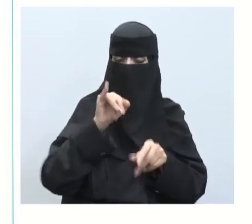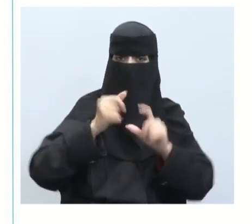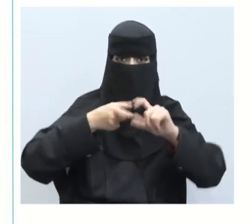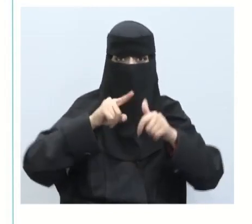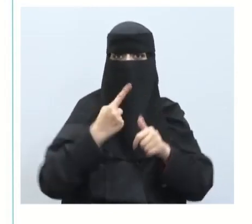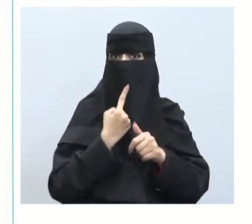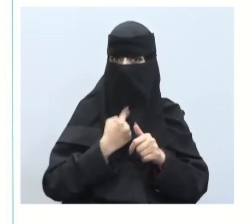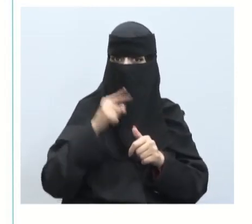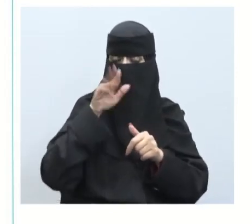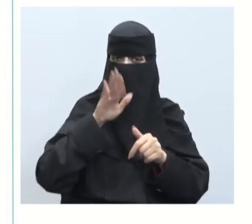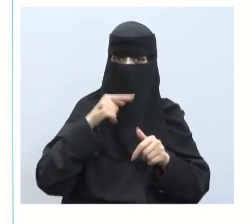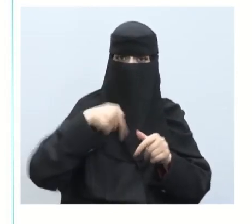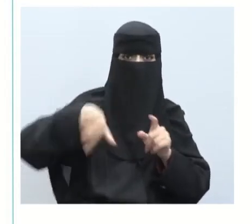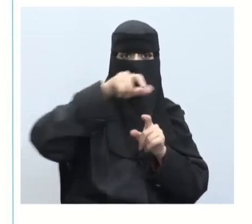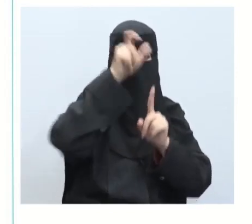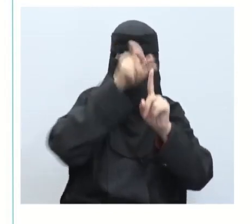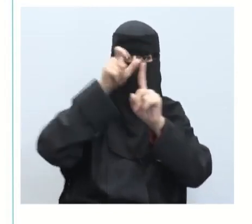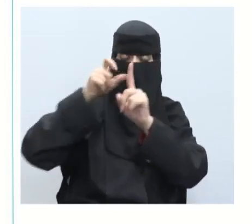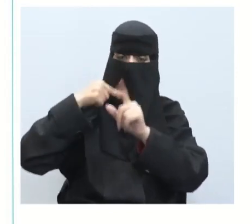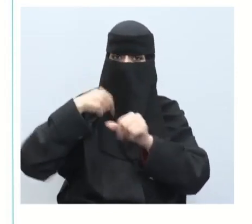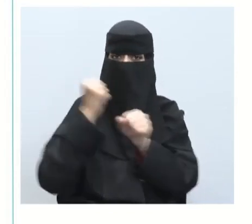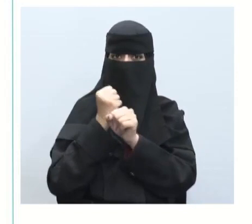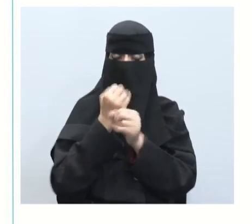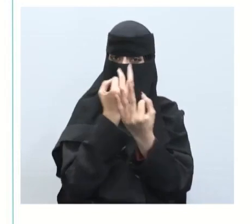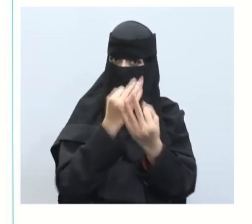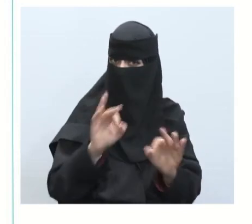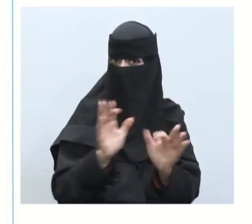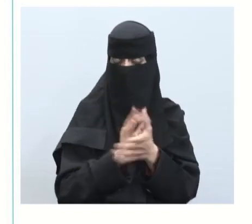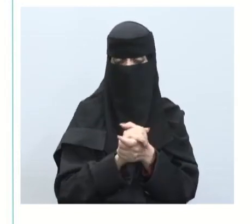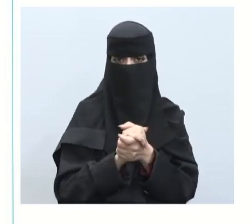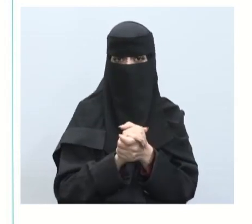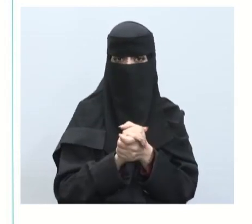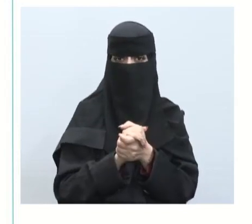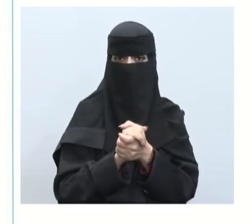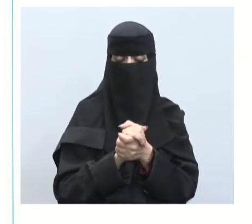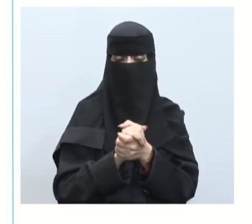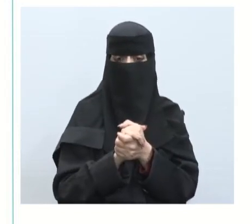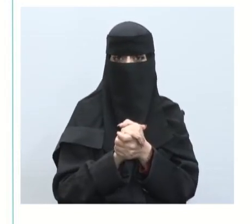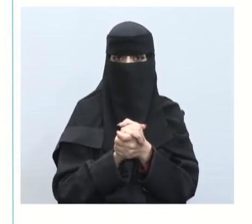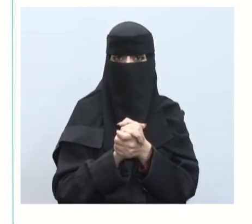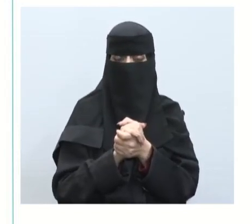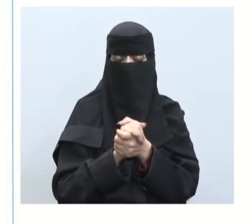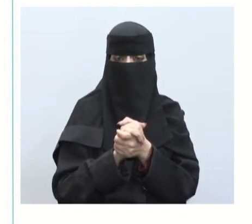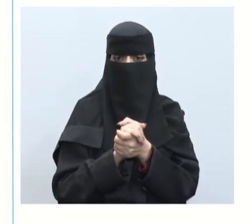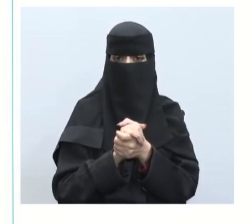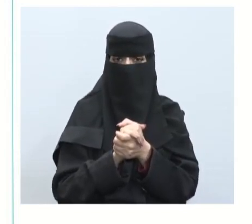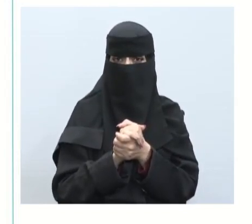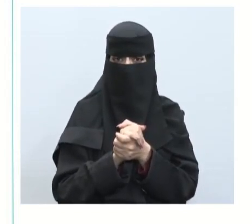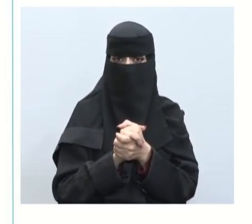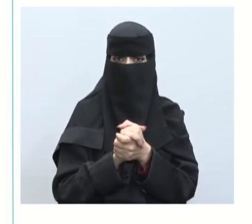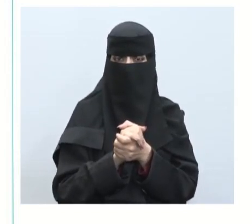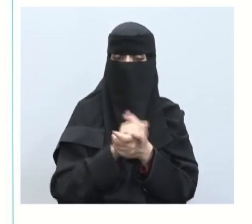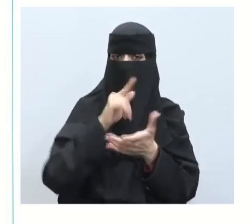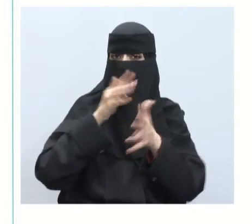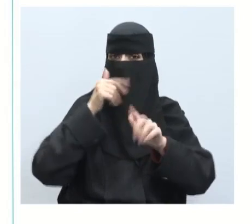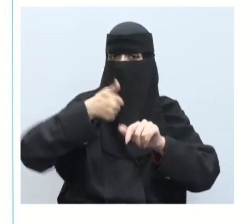ترغب في ان يؤدي الموظفون عملهم جيدا اذا كل المنظمات عاده هي تبحث ان يك ؤدي الموظف عمله على اكمل وجه